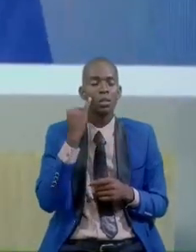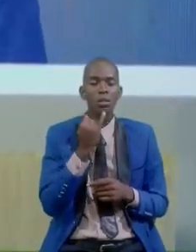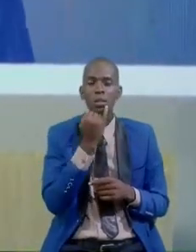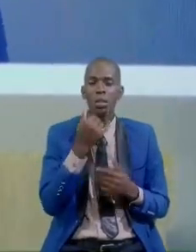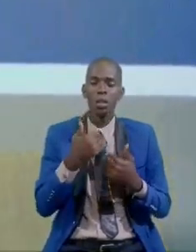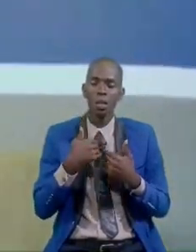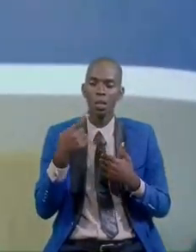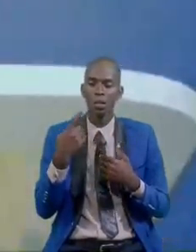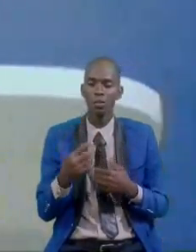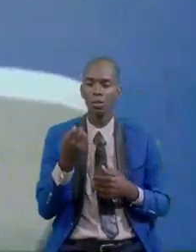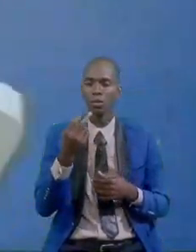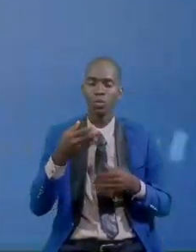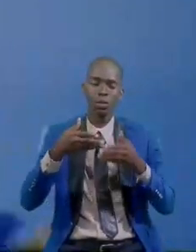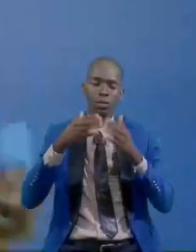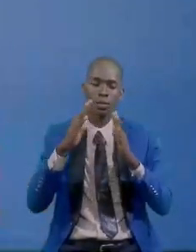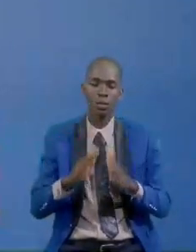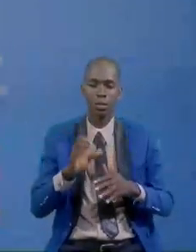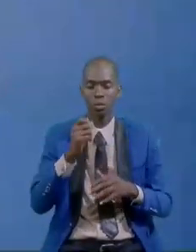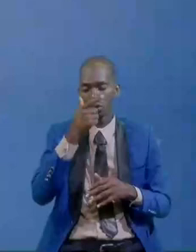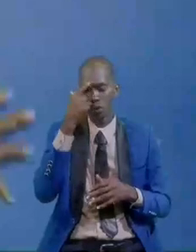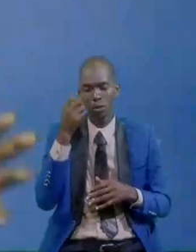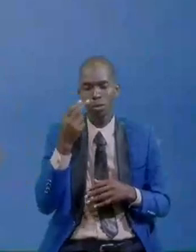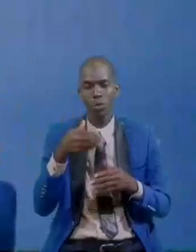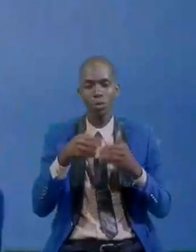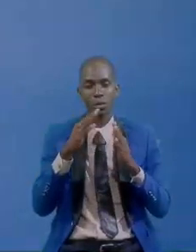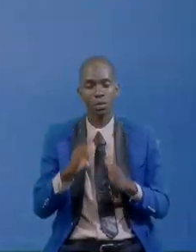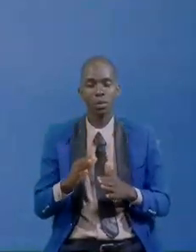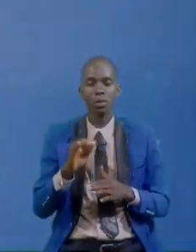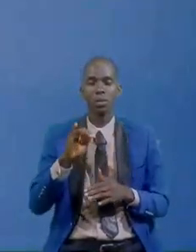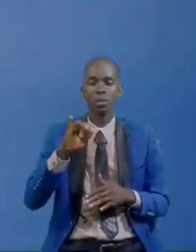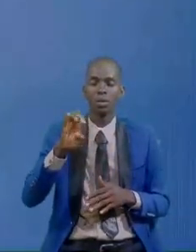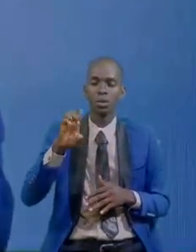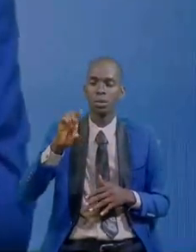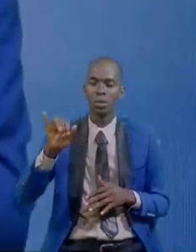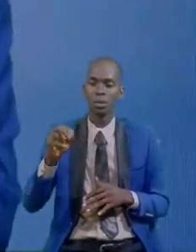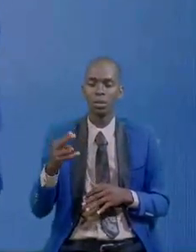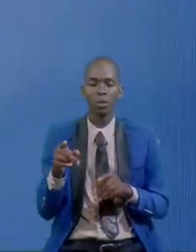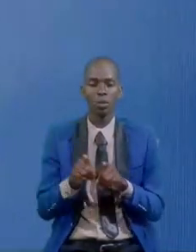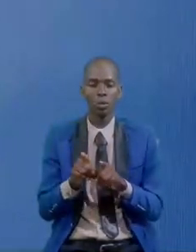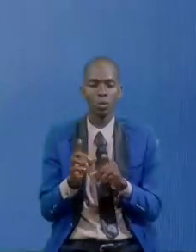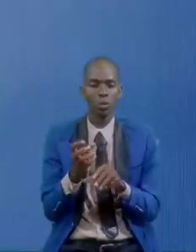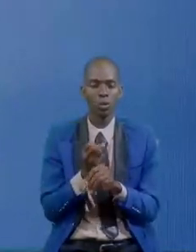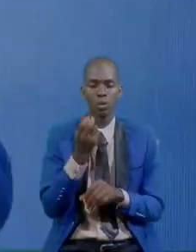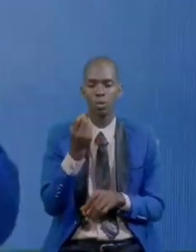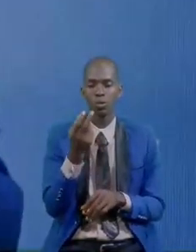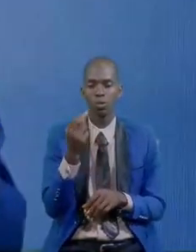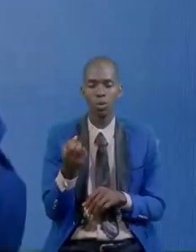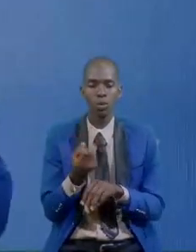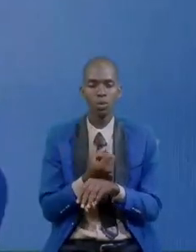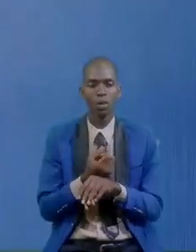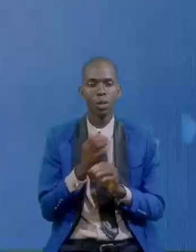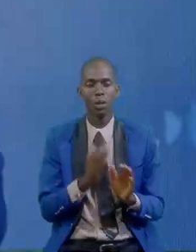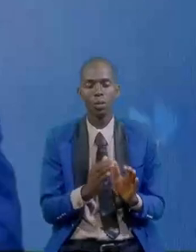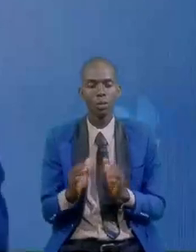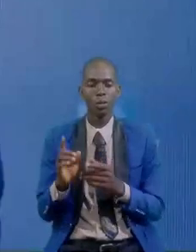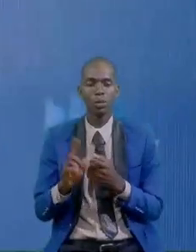12 patriarches. Et à cause de ces 12 patriarches, il a pris 12 pierres. Selon le nombre